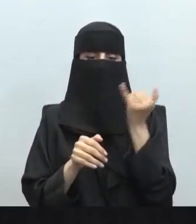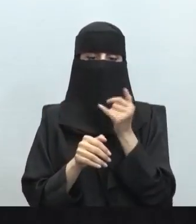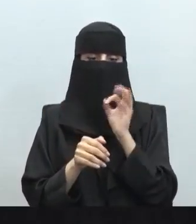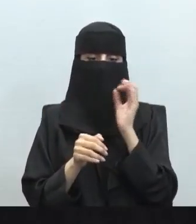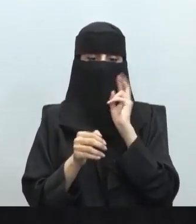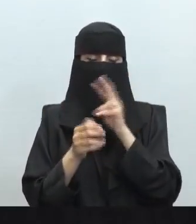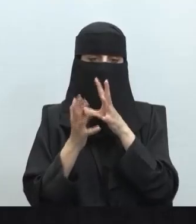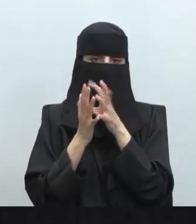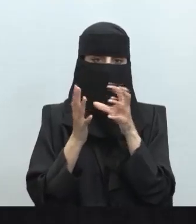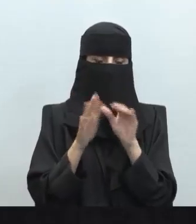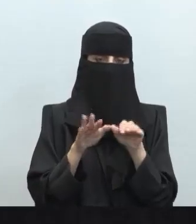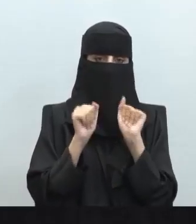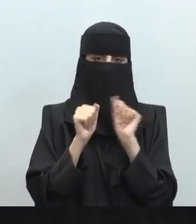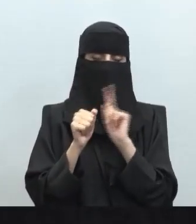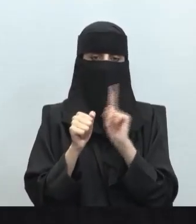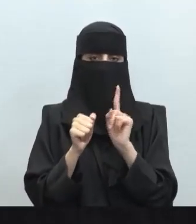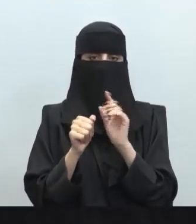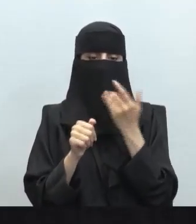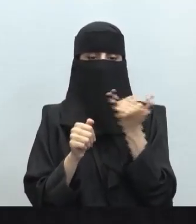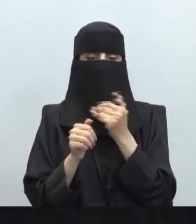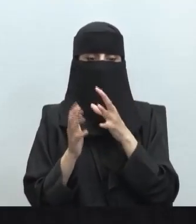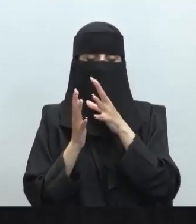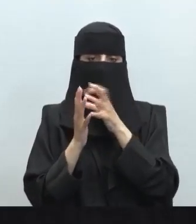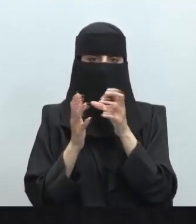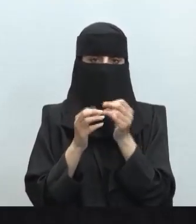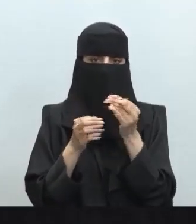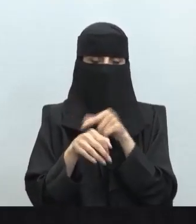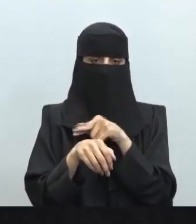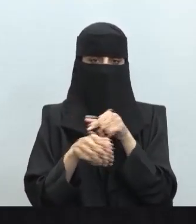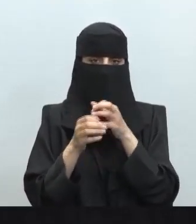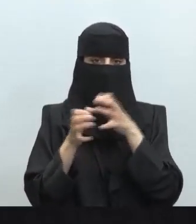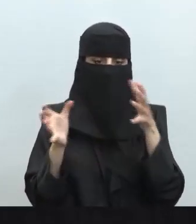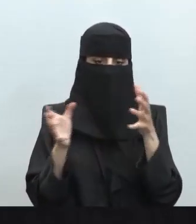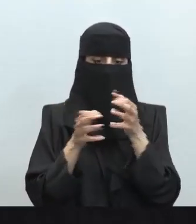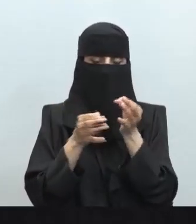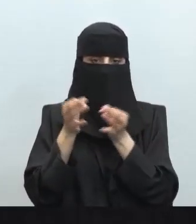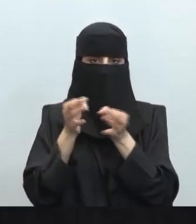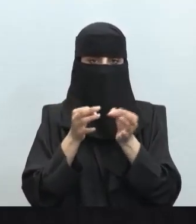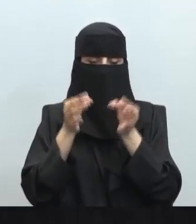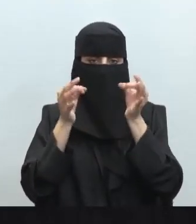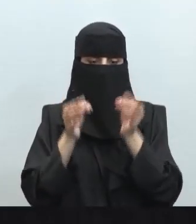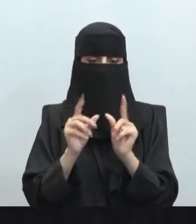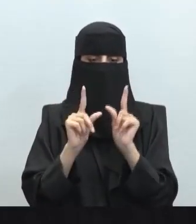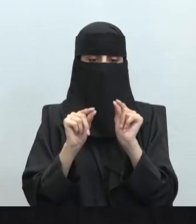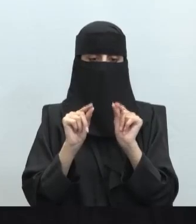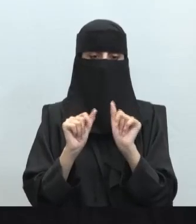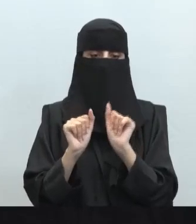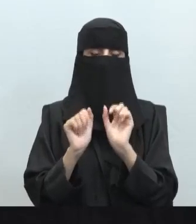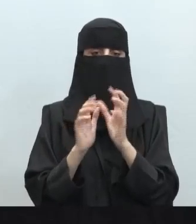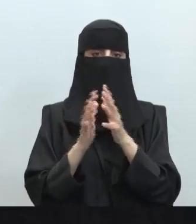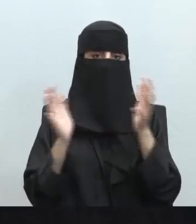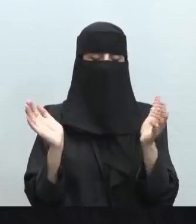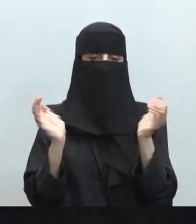مساله تشفير جينات واعطاء اوامر للقيام بوظيفه فقط المساله ايضا مرتبطه بعمليه تحديد هذه